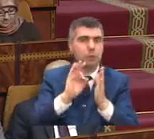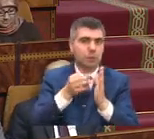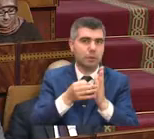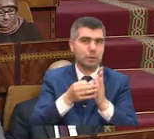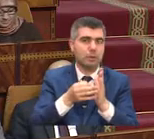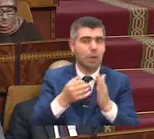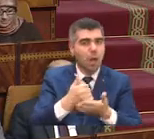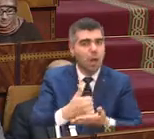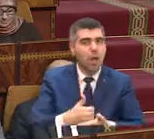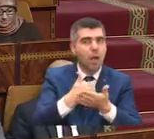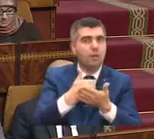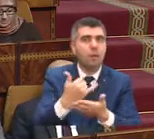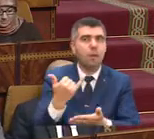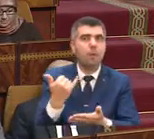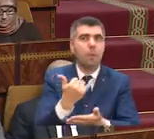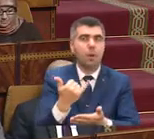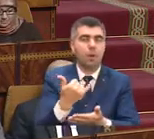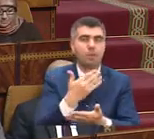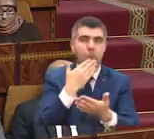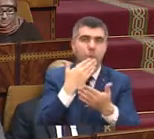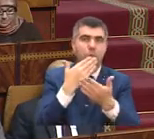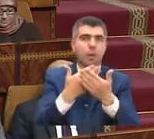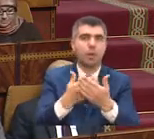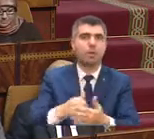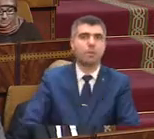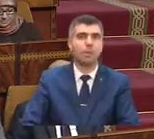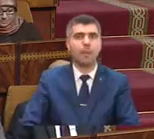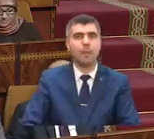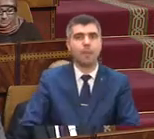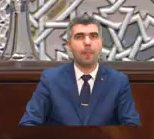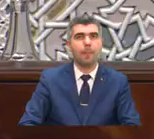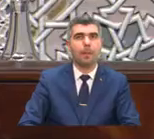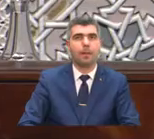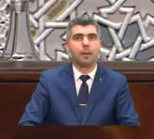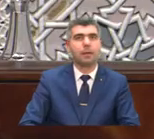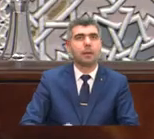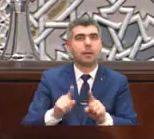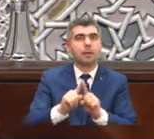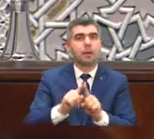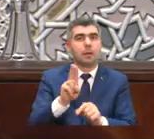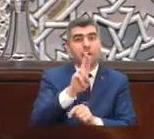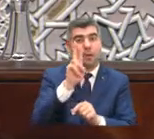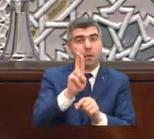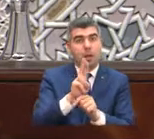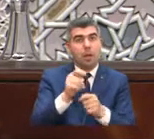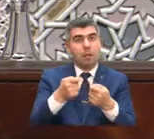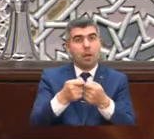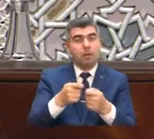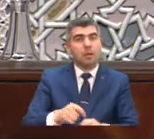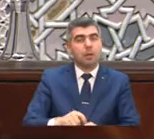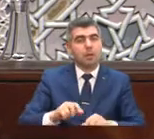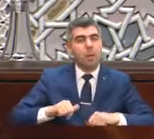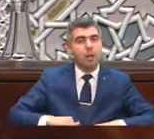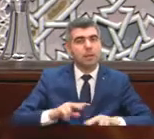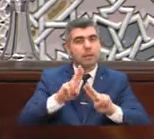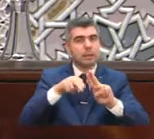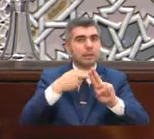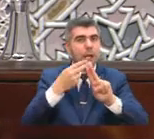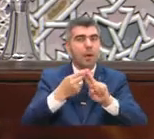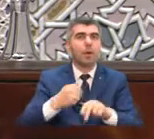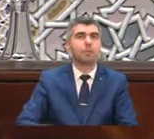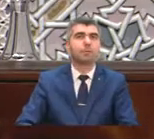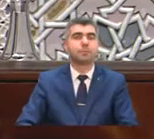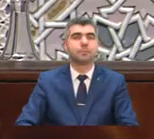بهم ونكونوا منصفين معهم. وشكرا. شكرا. هل من تعقيب إضافي آخر؟ كلمة السيد الوزير للرد على